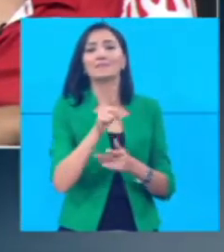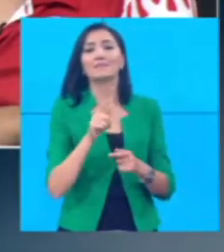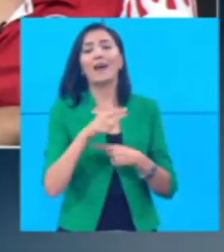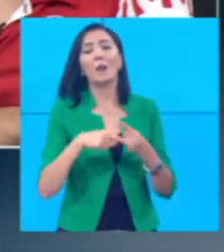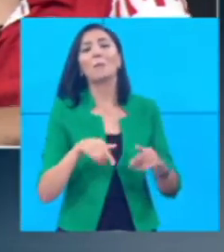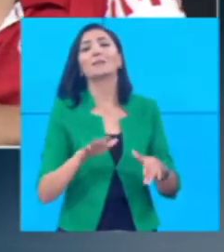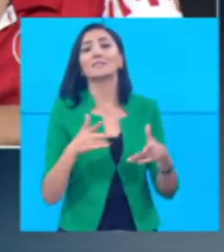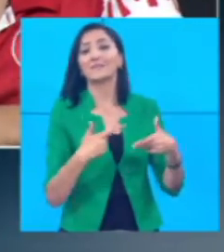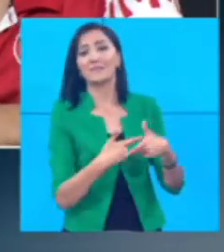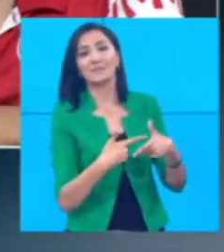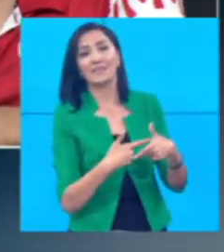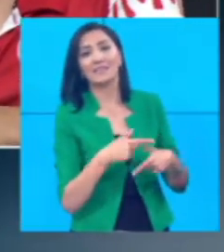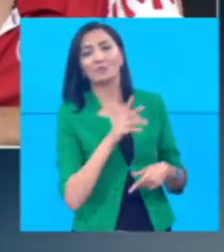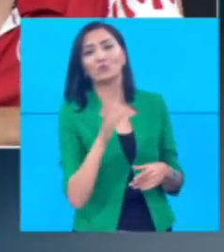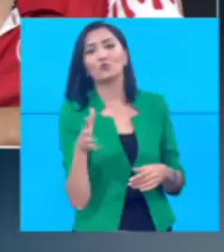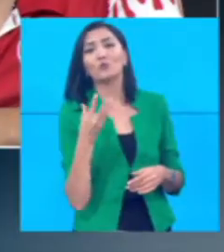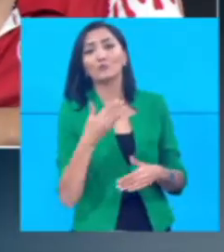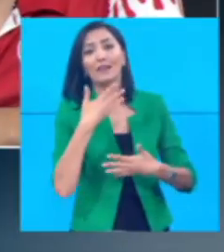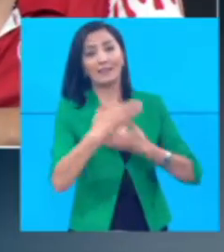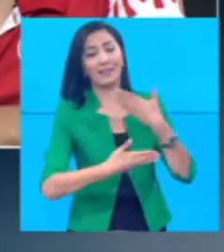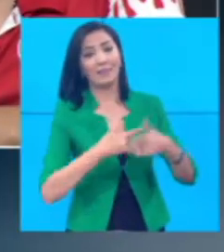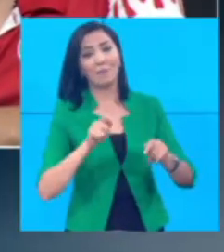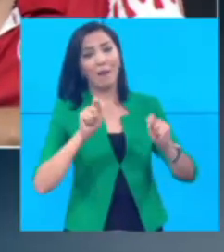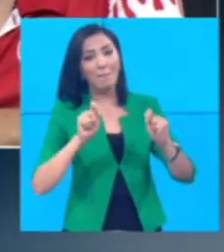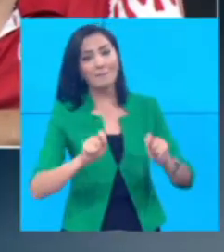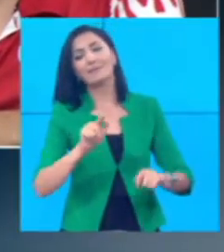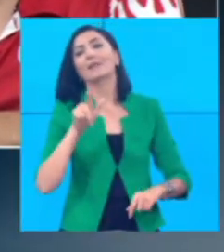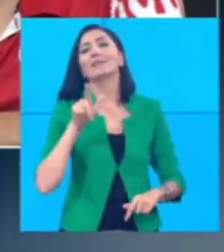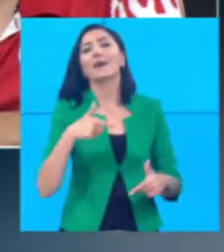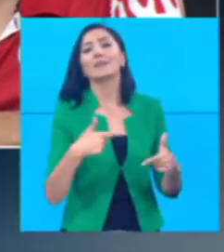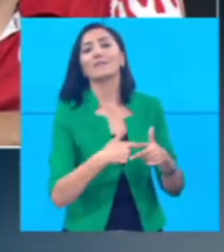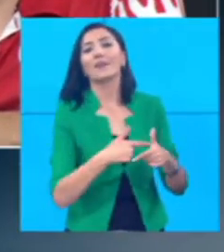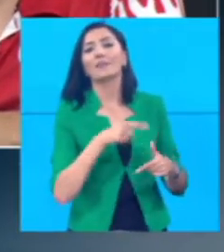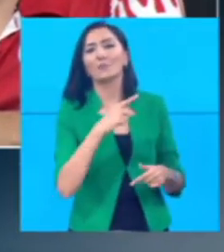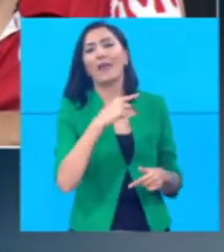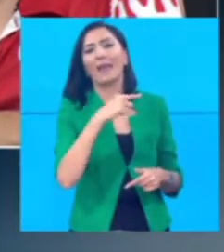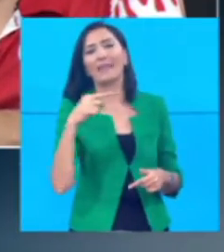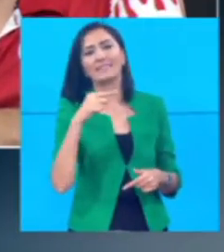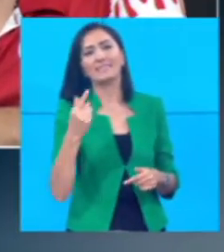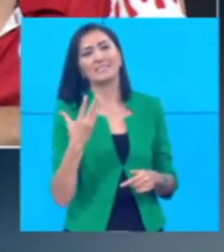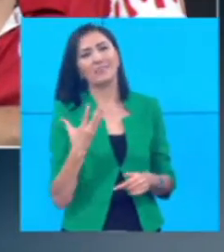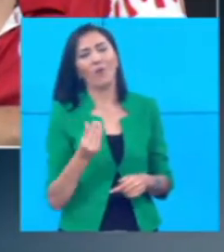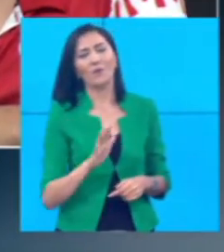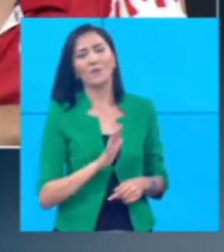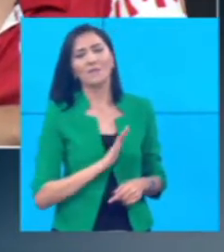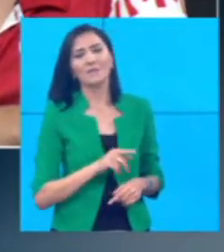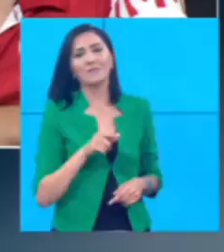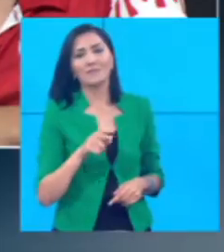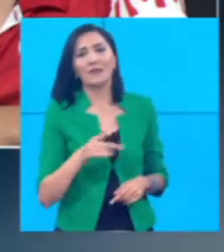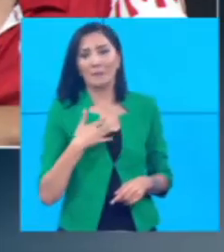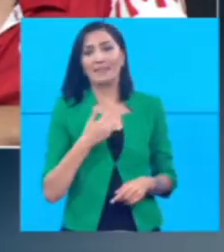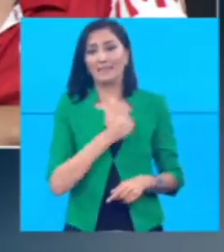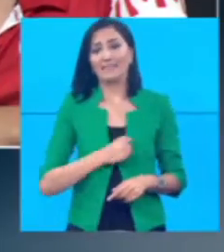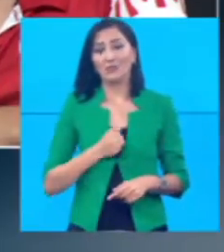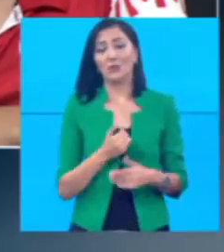lazım. Federasyonların çok güzel tanıtım yapması gerekir. Federasyonların da eksikliği olduğu kanaatindeyim.